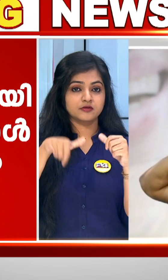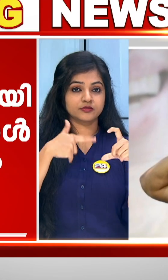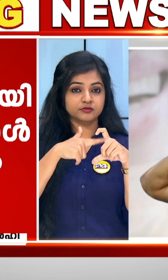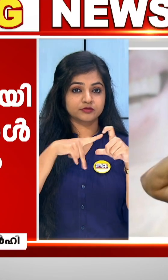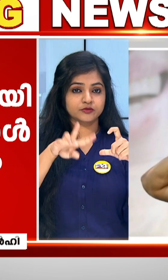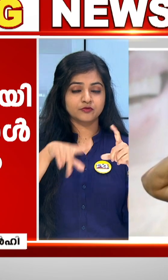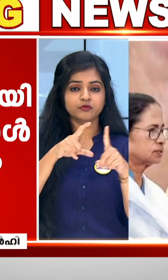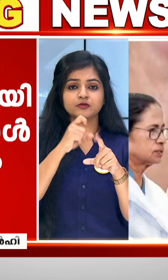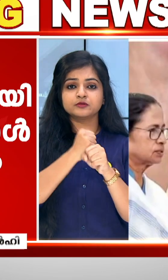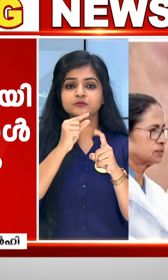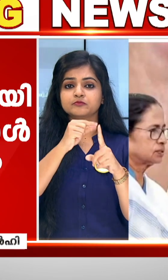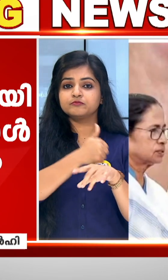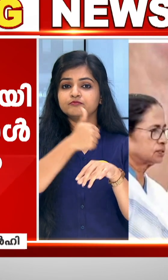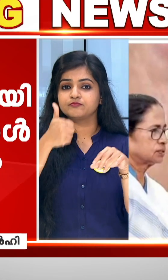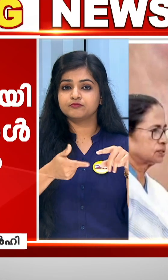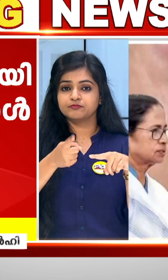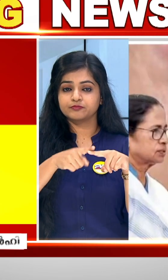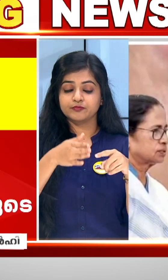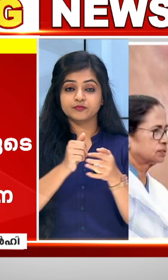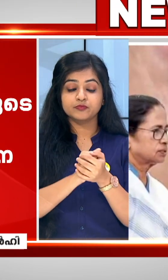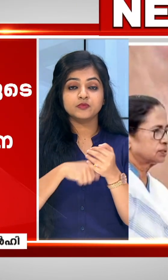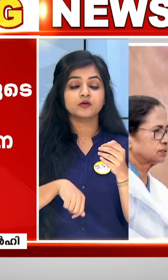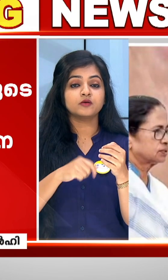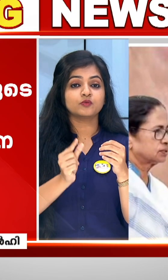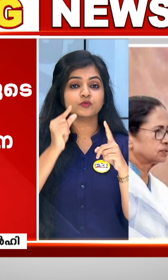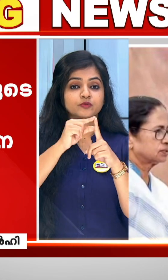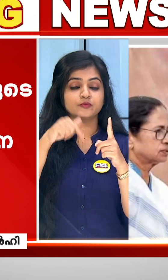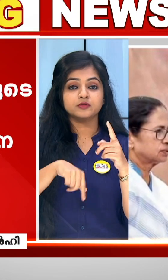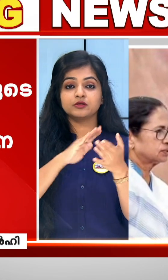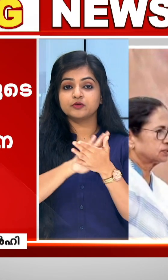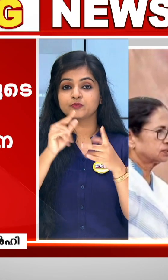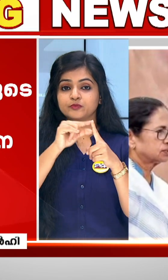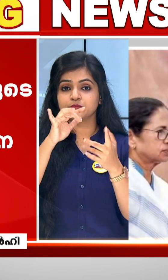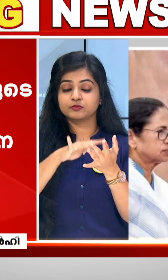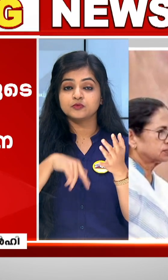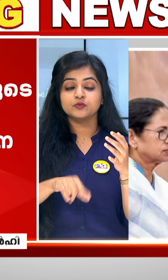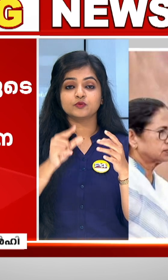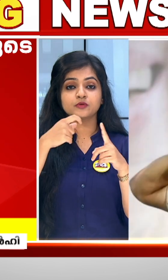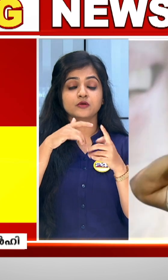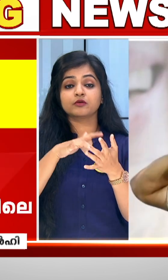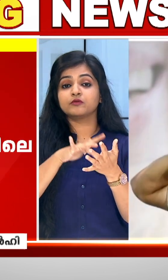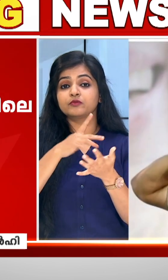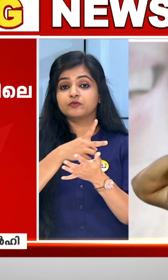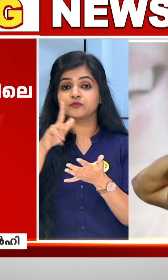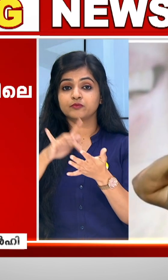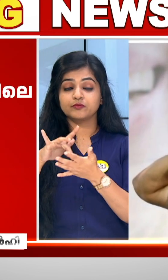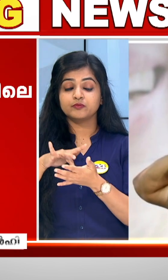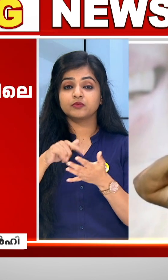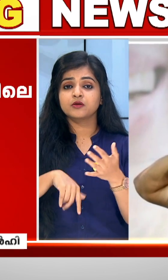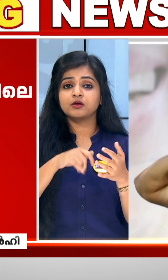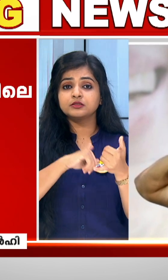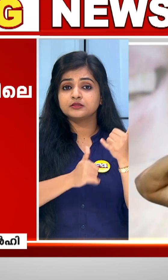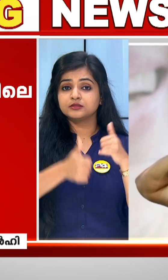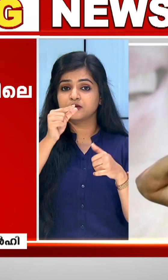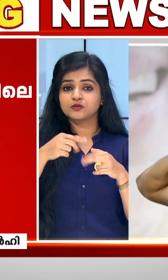പടിയിറങ്ങുന്നത്. ഗുജറാത്ത്, ഉത്തർപ്രദേശ്, ബീഹാർ, ജാർഖണ്ഡ്, ഹിമാചൽ പ്രദേശ്, ഉത്തരാഖണ്ഡ് സംസ്ഥാനങ്ങളിൽ അവിടെയുള്ള ആഭ്യന്തര